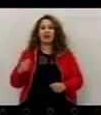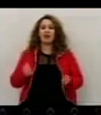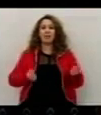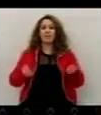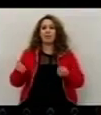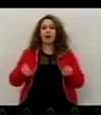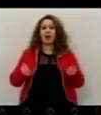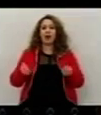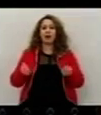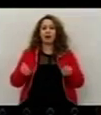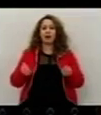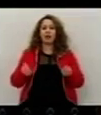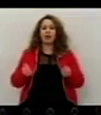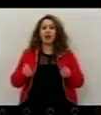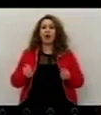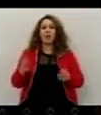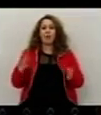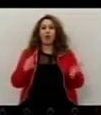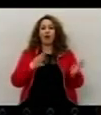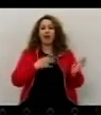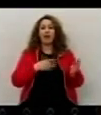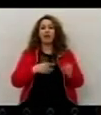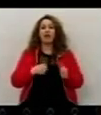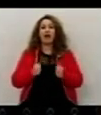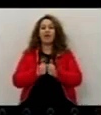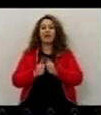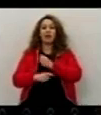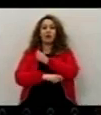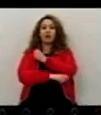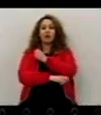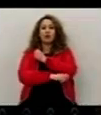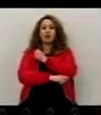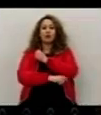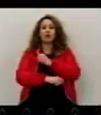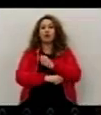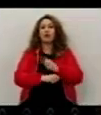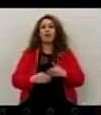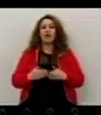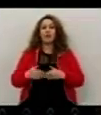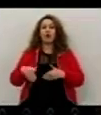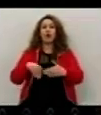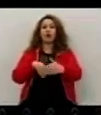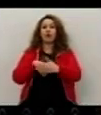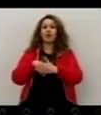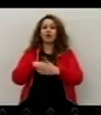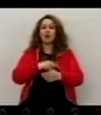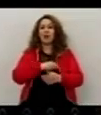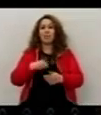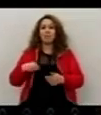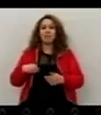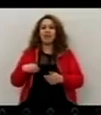مكيفة مع المناطق الصحراوية، وذلك لتدعيم التغطية الصحية للبياطرة، وهذا